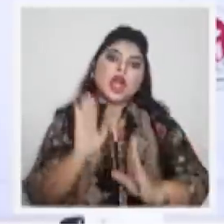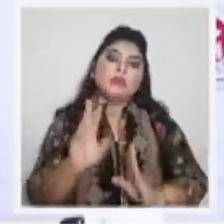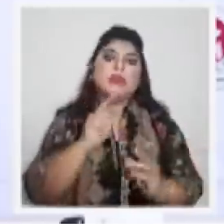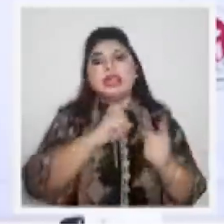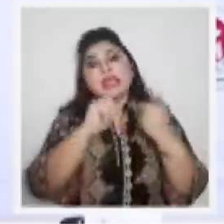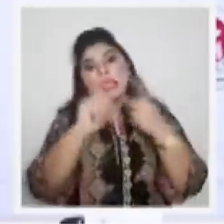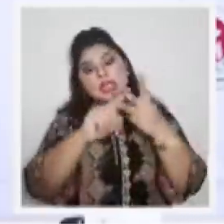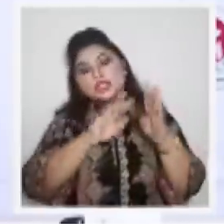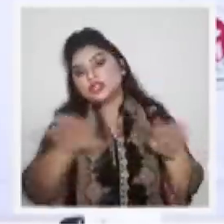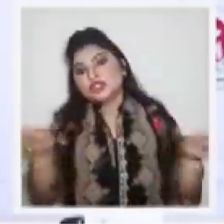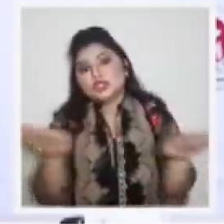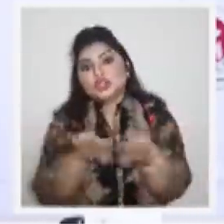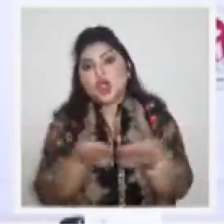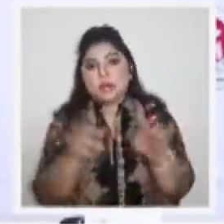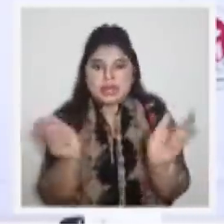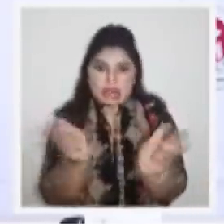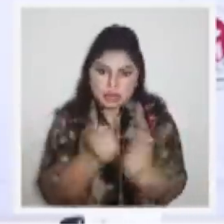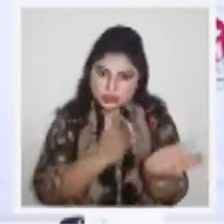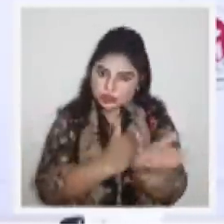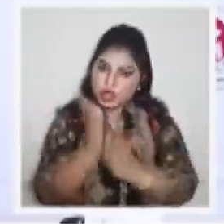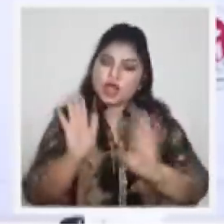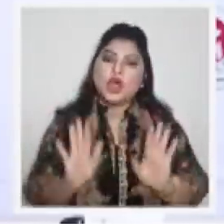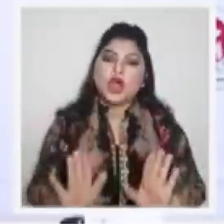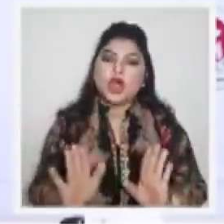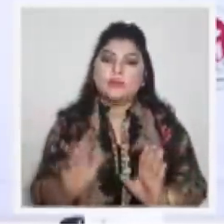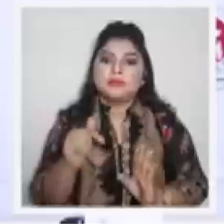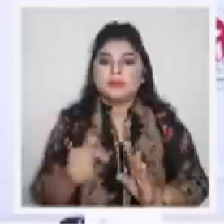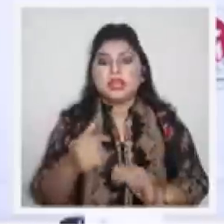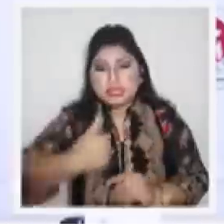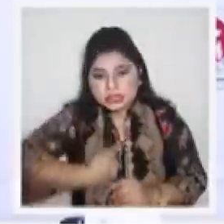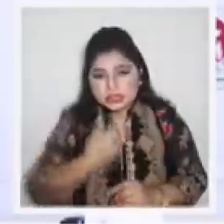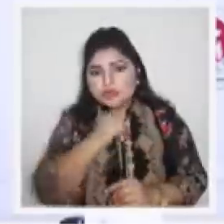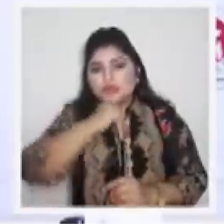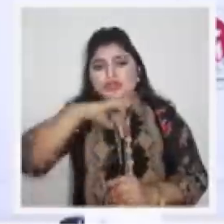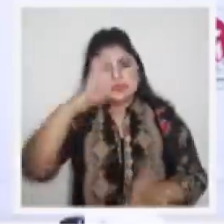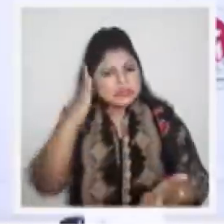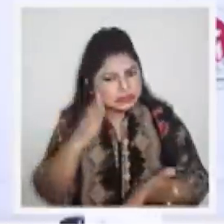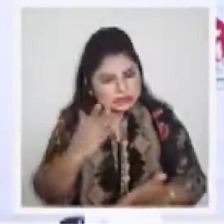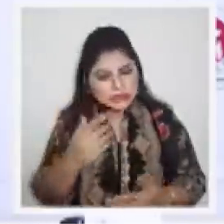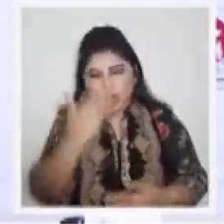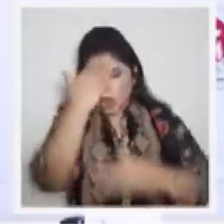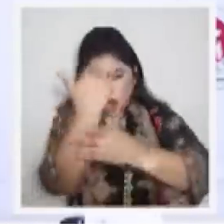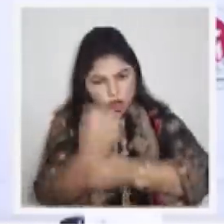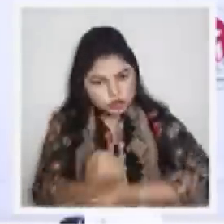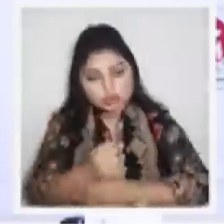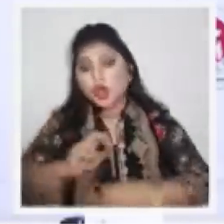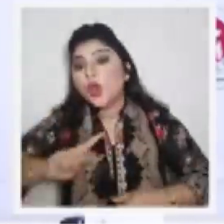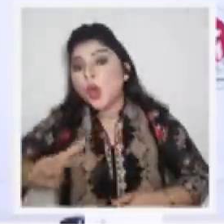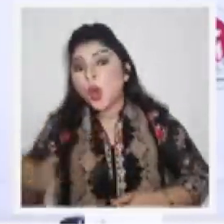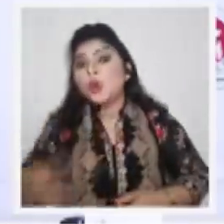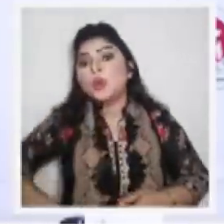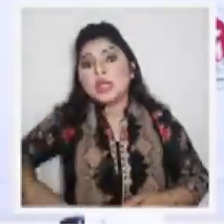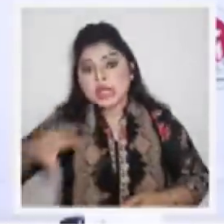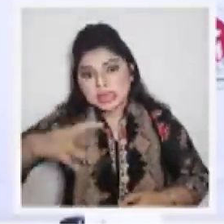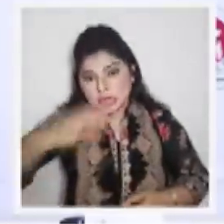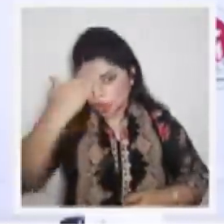আলাদাভাবে নয়, প্রত্যেকটি জিনিস একসাথে করলেই আমরা এই করোনাকে মোকাবেলা করতে পারবো, প্রতিহত করতে পারবো, প্রতিরোধ করতে পারবো। তাছাড়াও